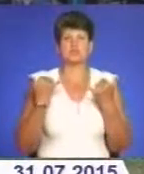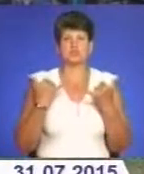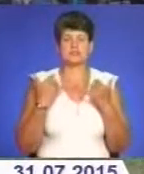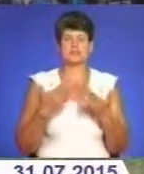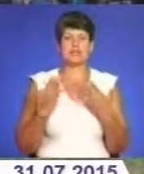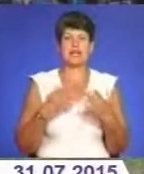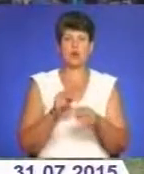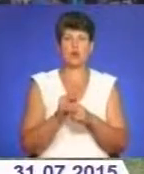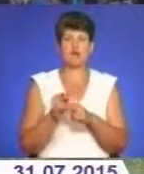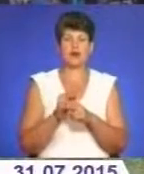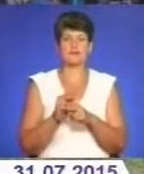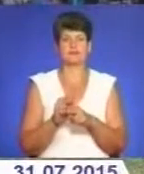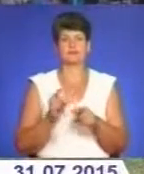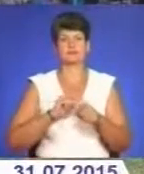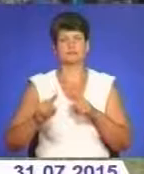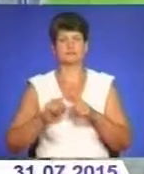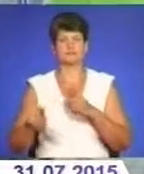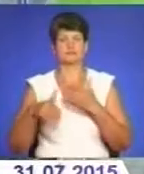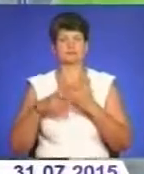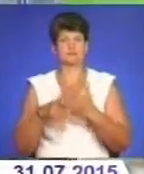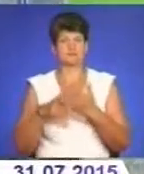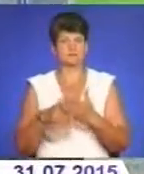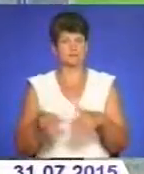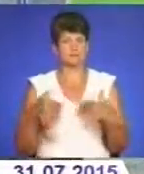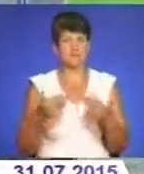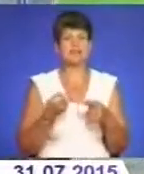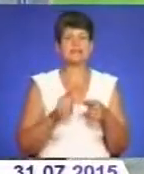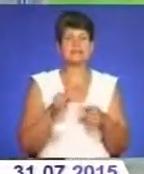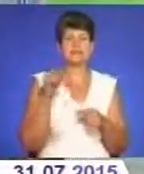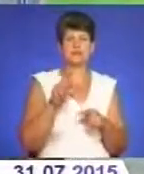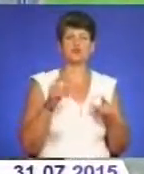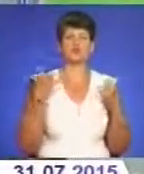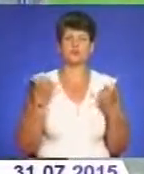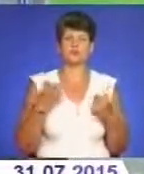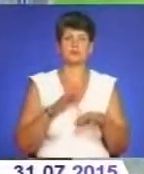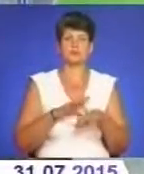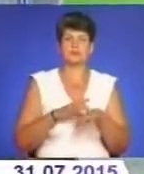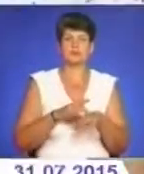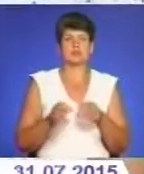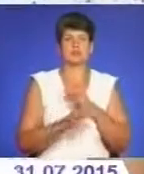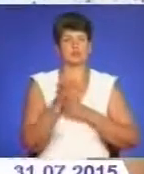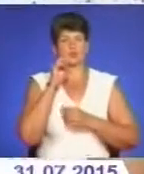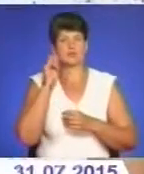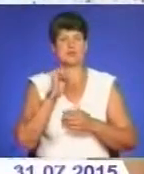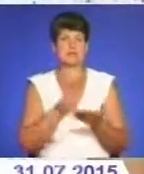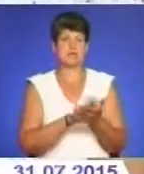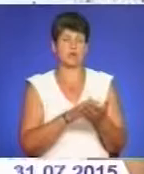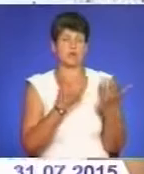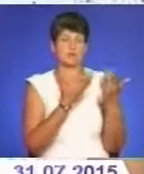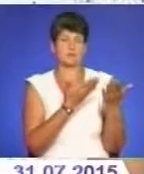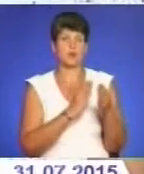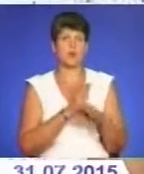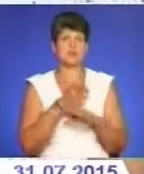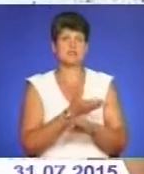лікування невідкладних станів та екстрена медицина. Власне те, що сьогодні найбільше болить на сході України. Знайомтеся, гостя із